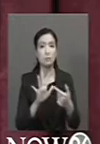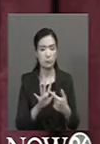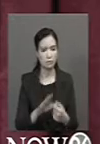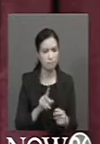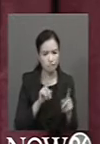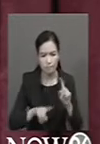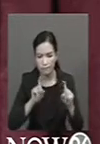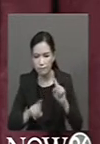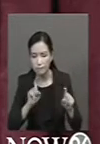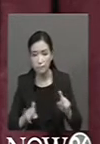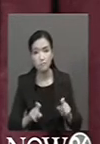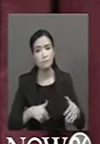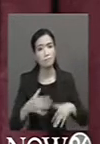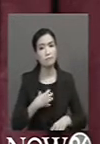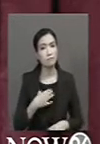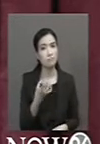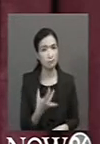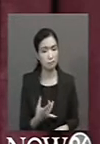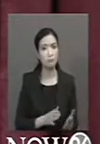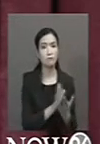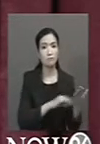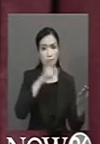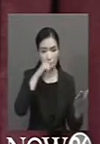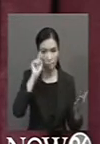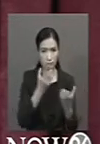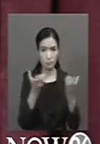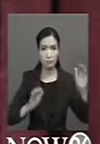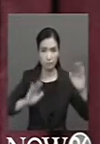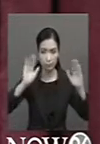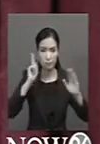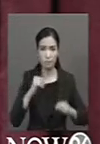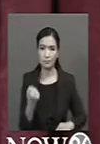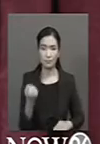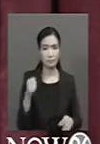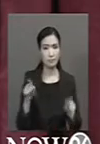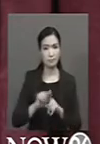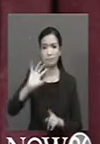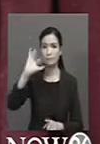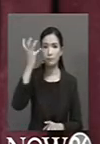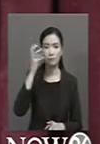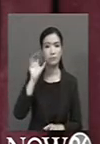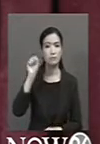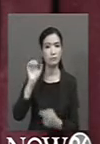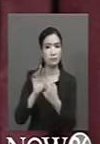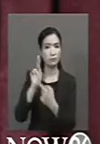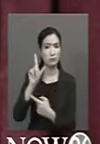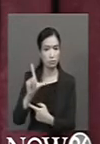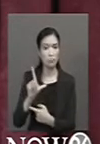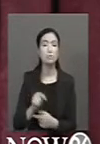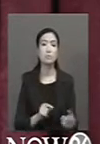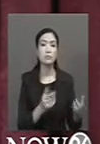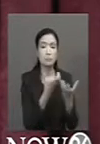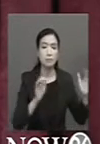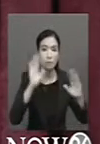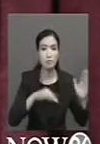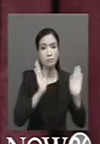ดับล่างเน้นย้ำว่าประเทศไทยต้องมีประชาธิปไตยที่เข้มแข็งแบบสากลและเป็นประชาธิปไตยแบบไทยที่ไร้